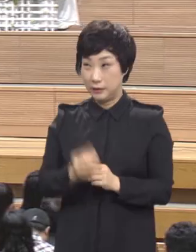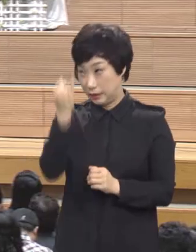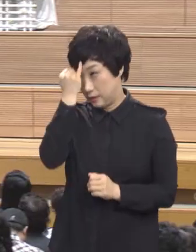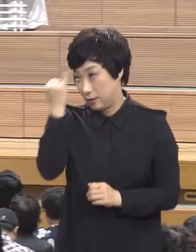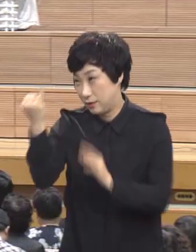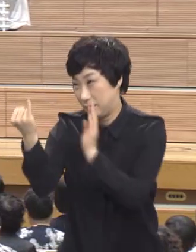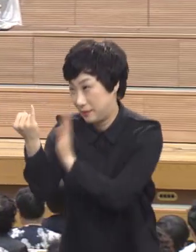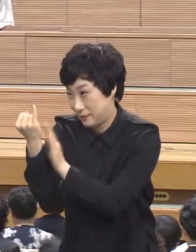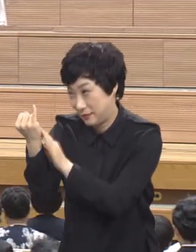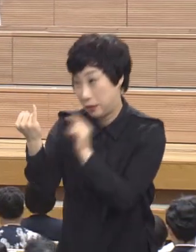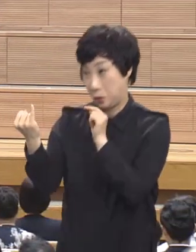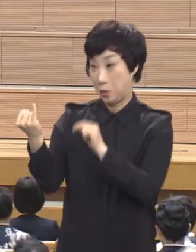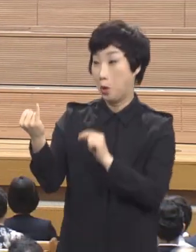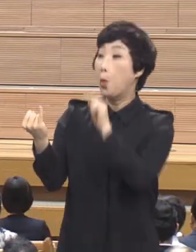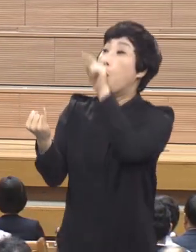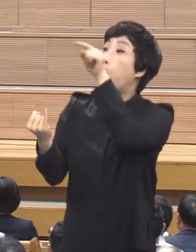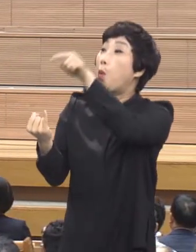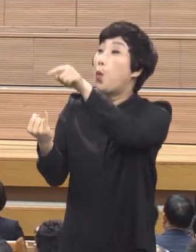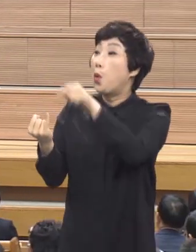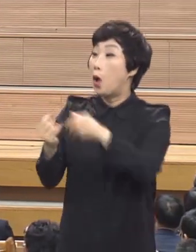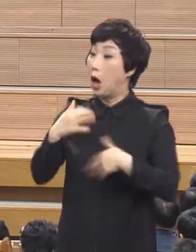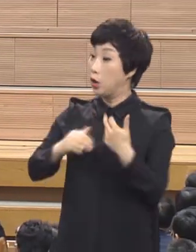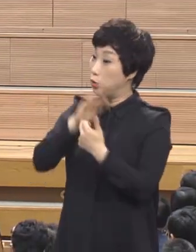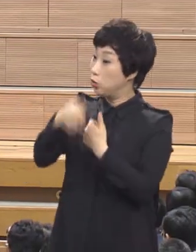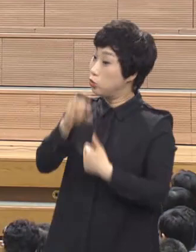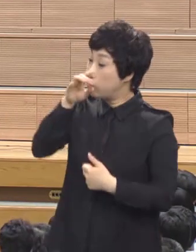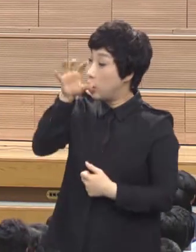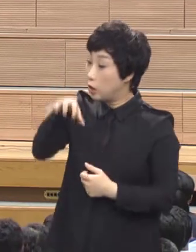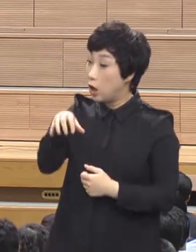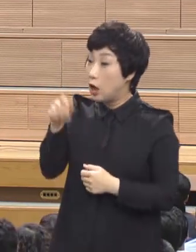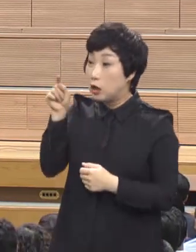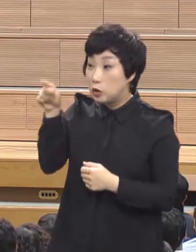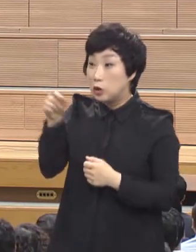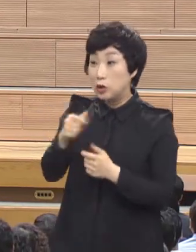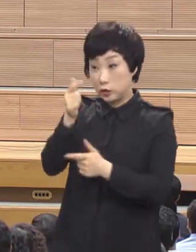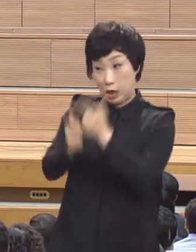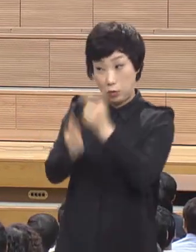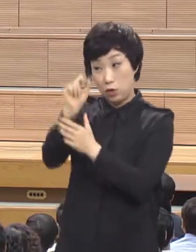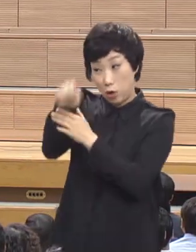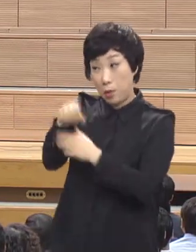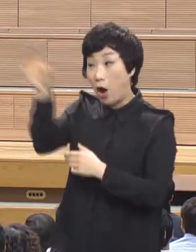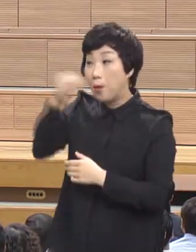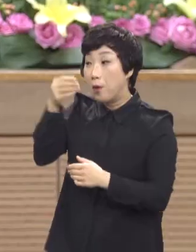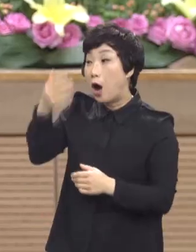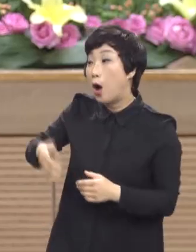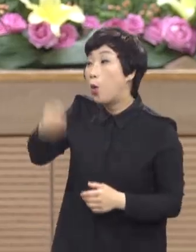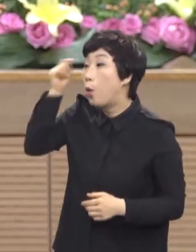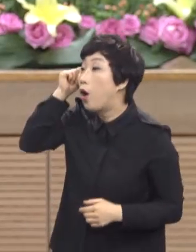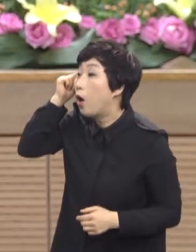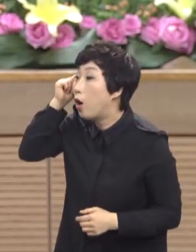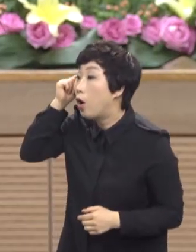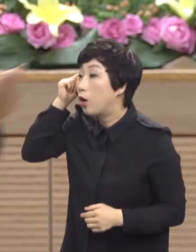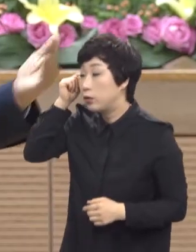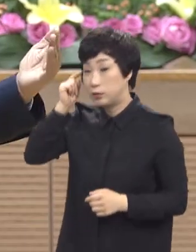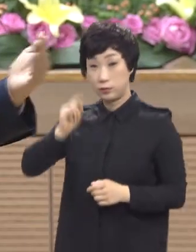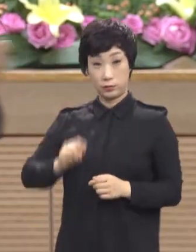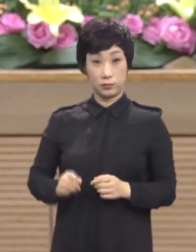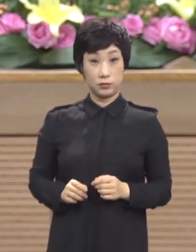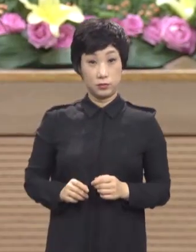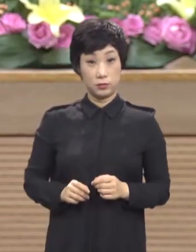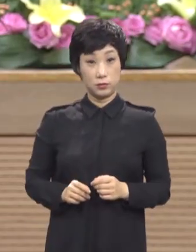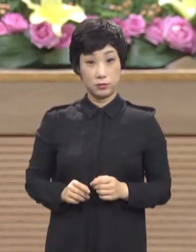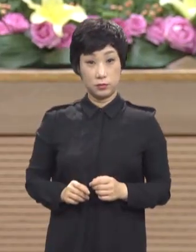하와야, 너 동산 중앙에 있는 실과 왜 안 먹냐? 이미